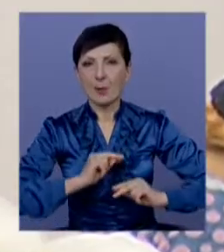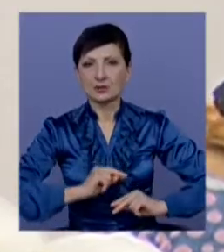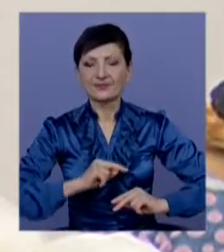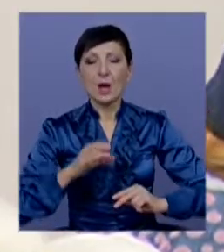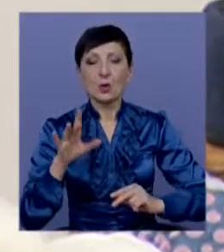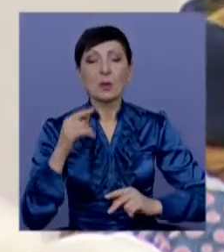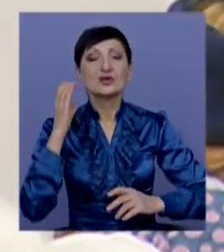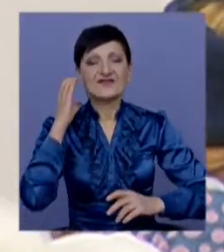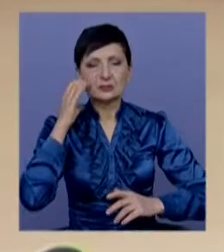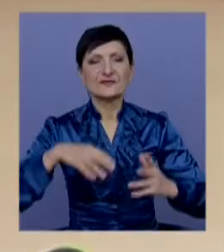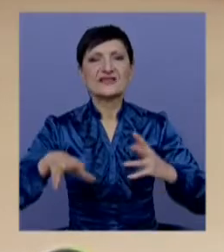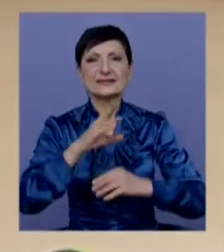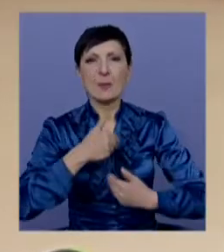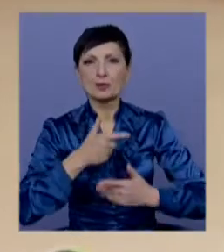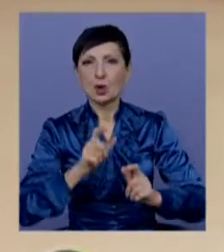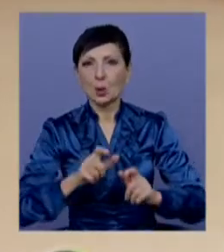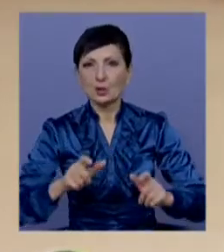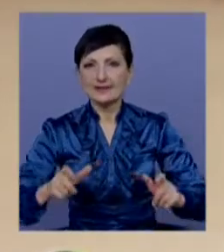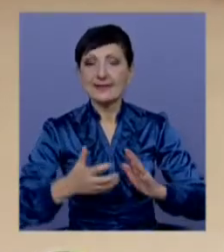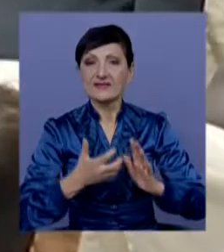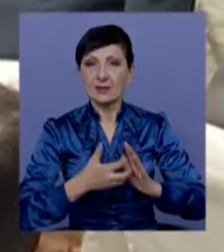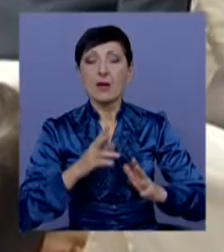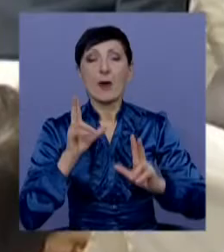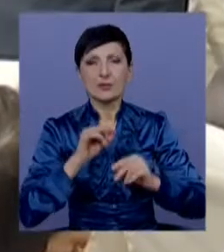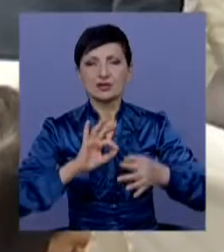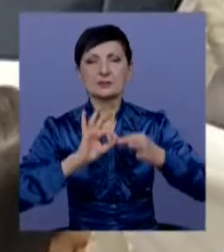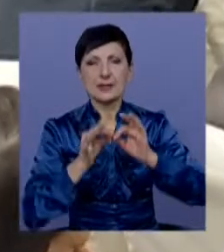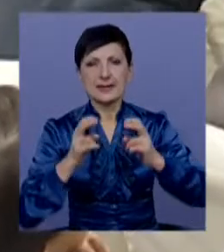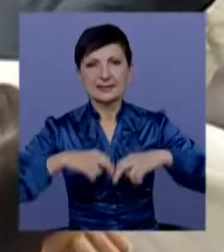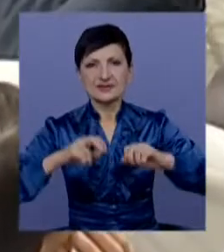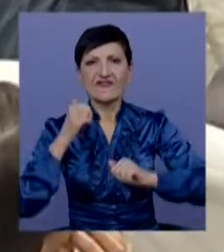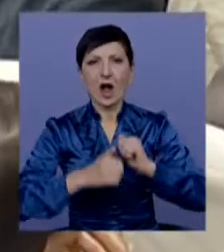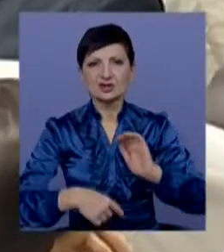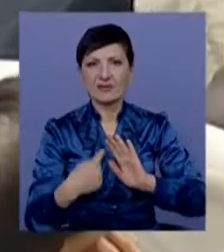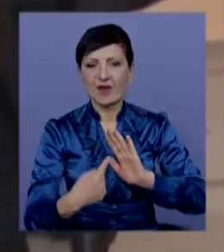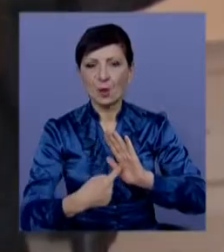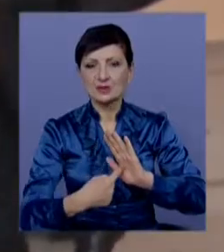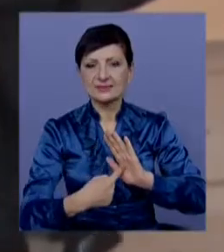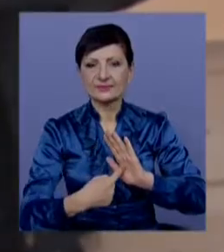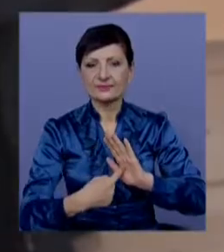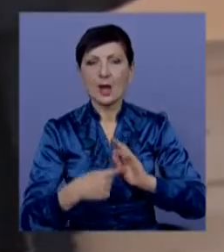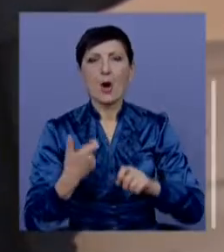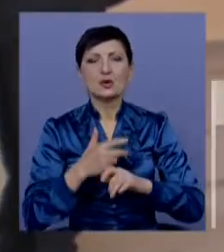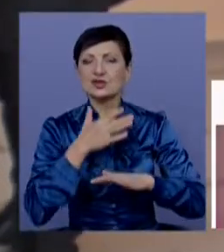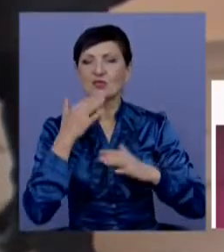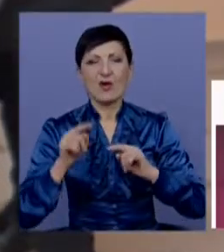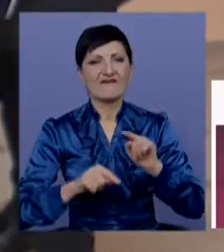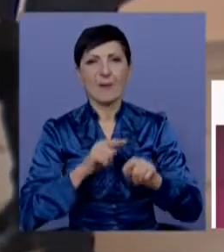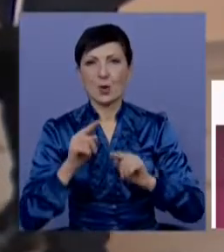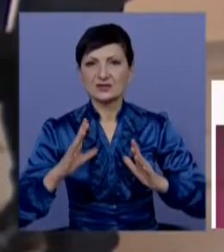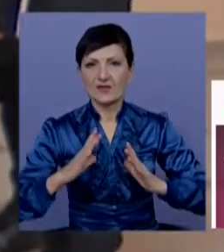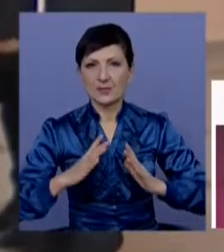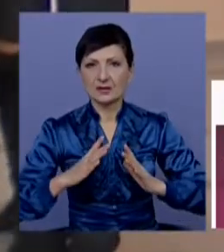Тогай, внимательно выслушав все пожелания и недочеты, пообещал детально разобраться в каждом вопросе. Очень много вопросов было задано.